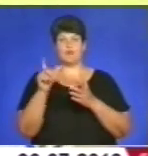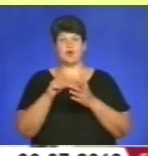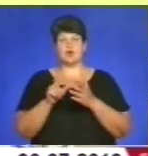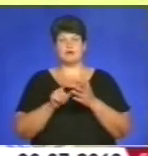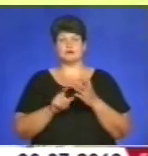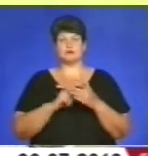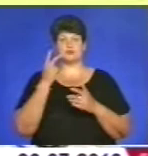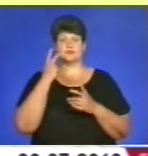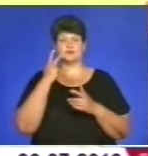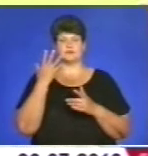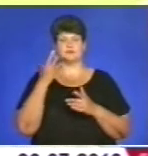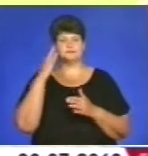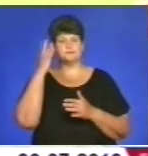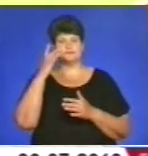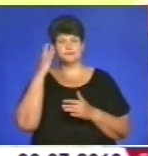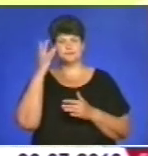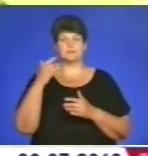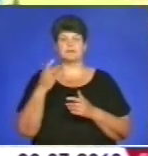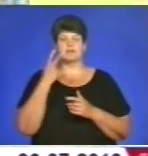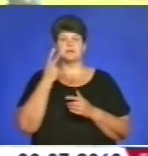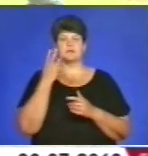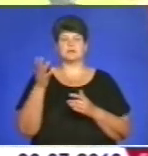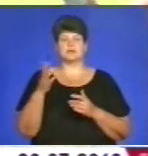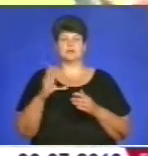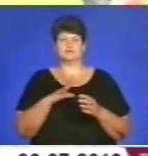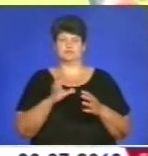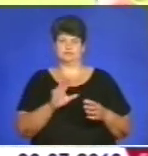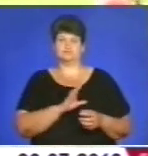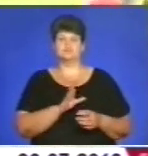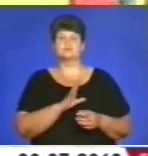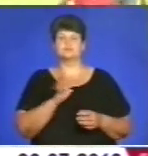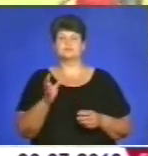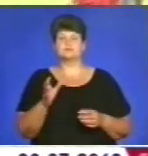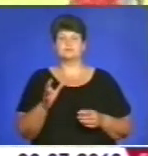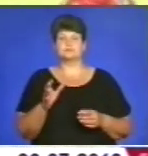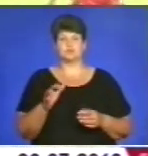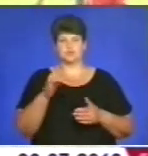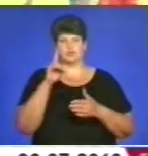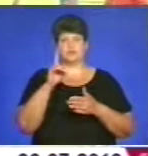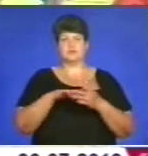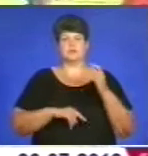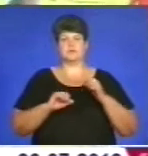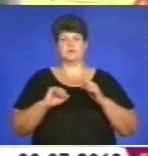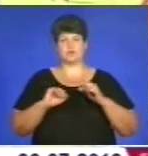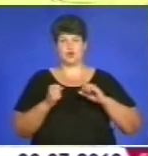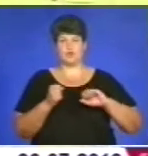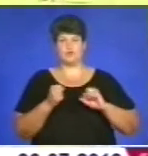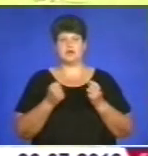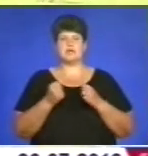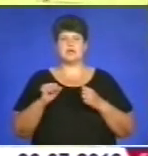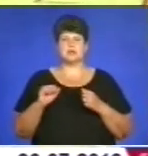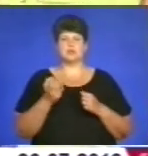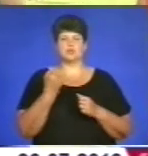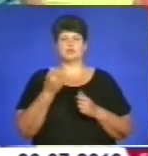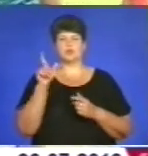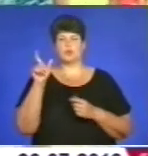завжди налаштований. Він завжди енергетично був щедрий. Він був вірний в товаристві і як і письменник, і як